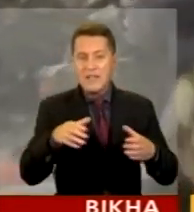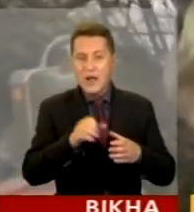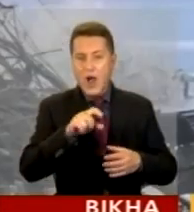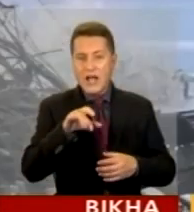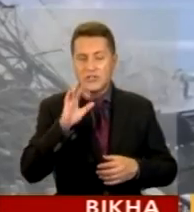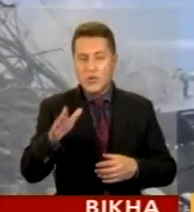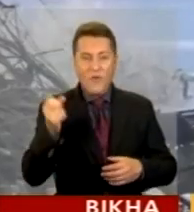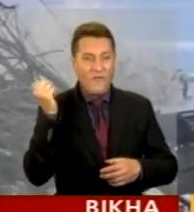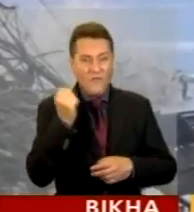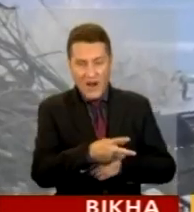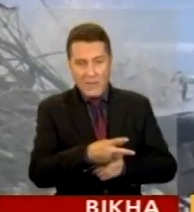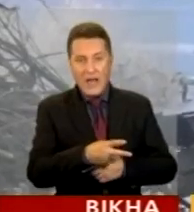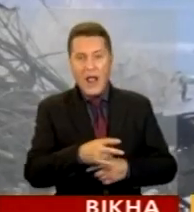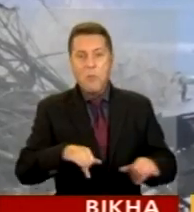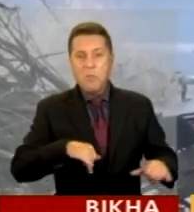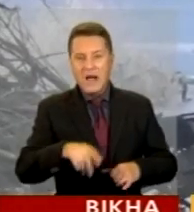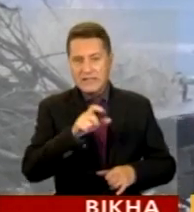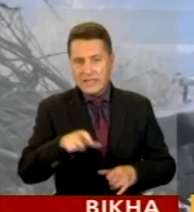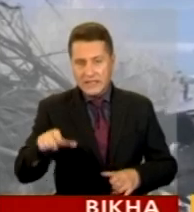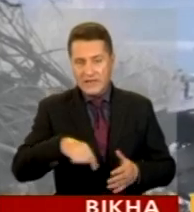з міста.